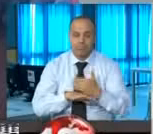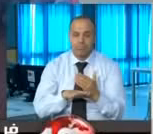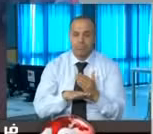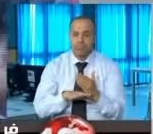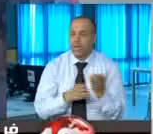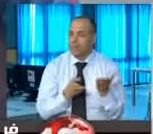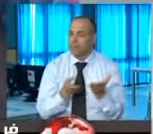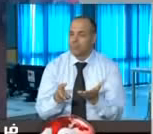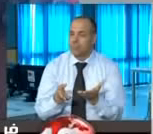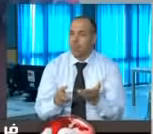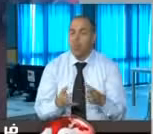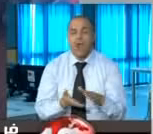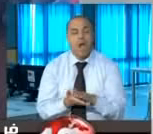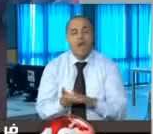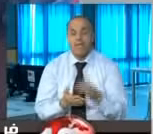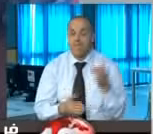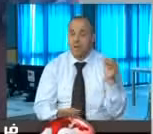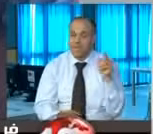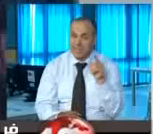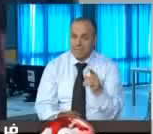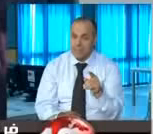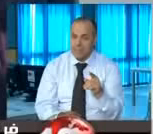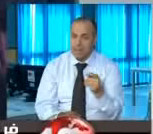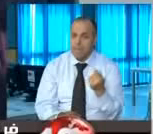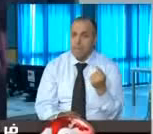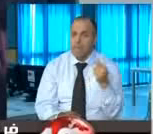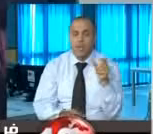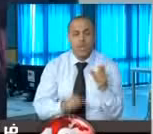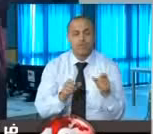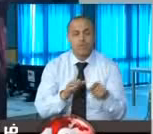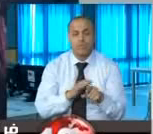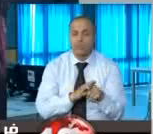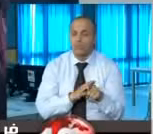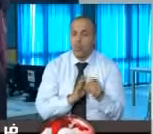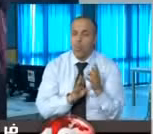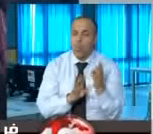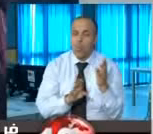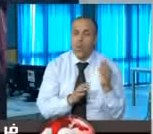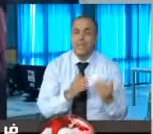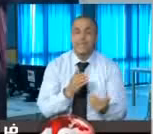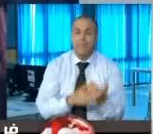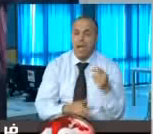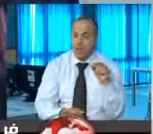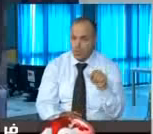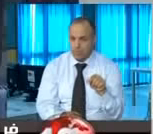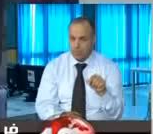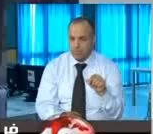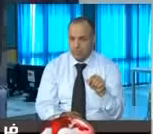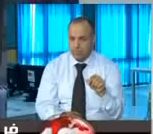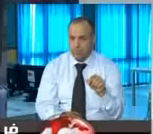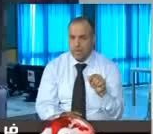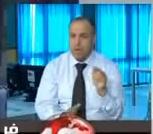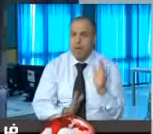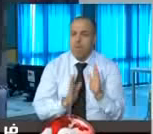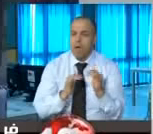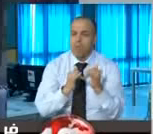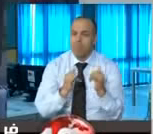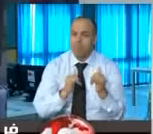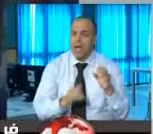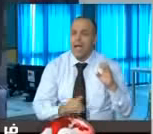استقبال بكامل الأراضي الفرنسية، اصطف مئات المهاجرين في طوابير منذ ساعات الصباح الأولى أمام مخيم